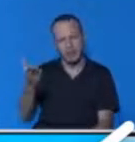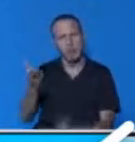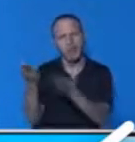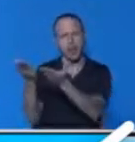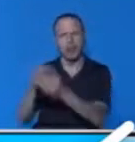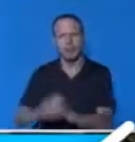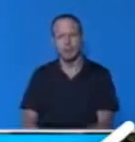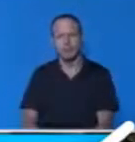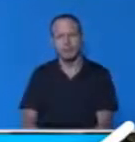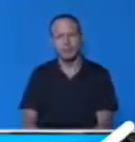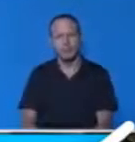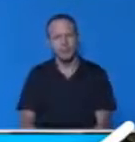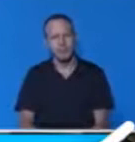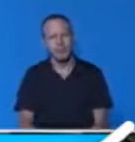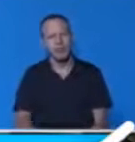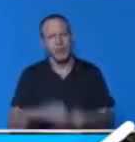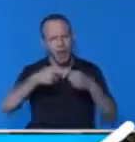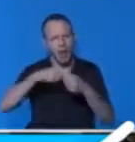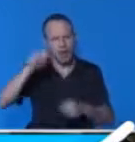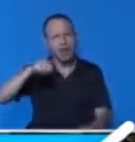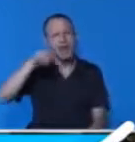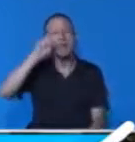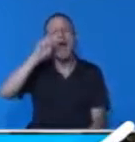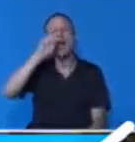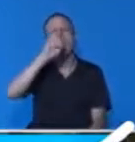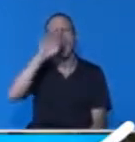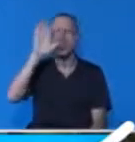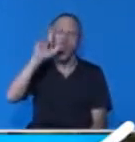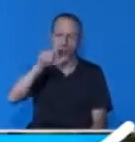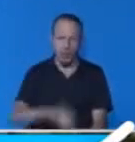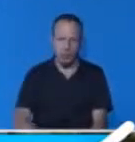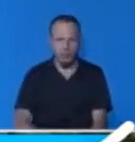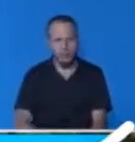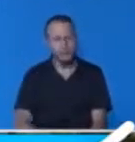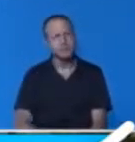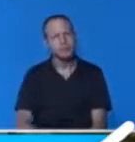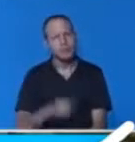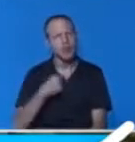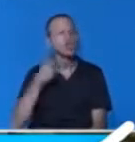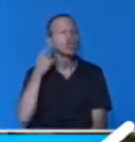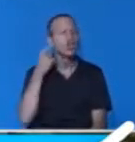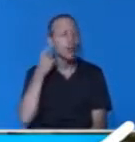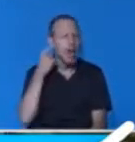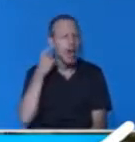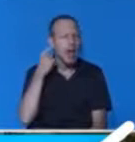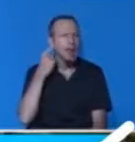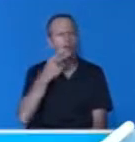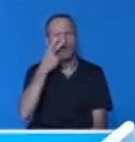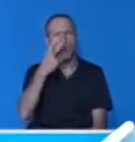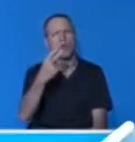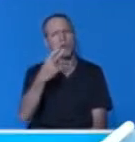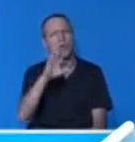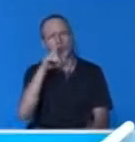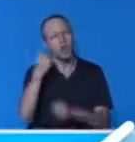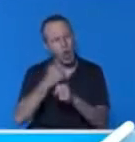בבקשה. חברת הכנסת מרב מיכאלי, שלום לך. אני שומע ורואה את מה